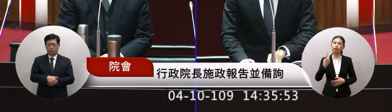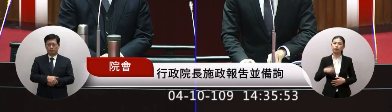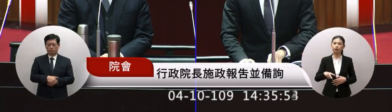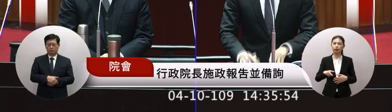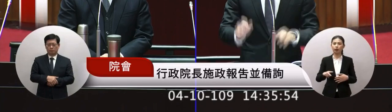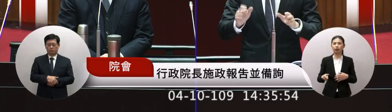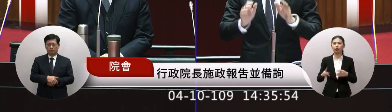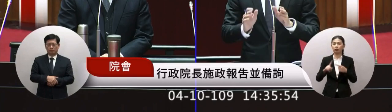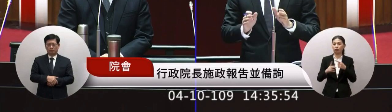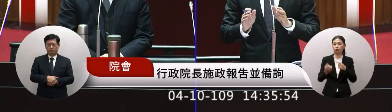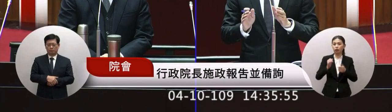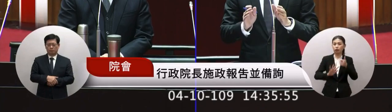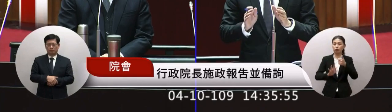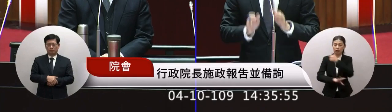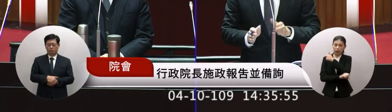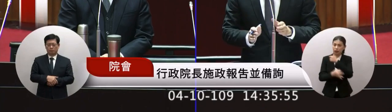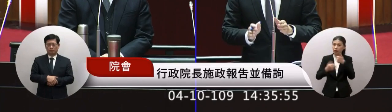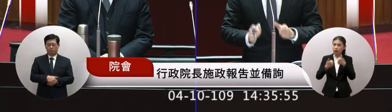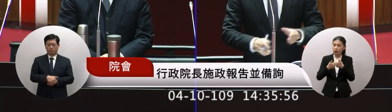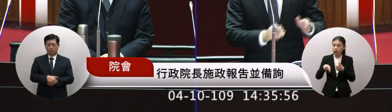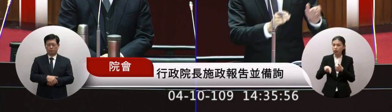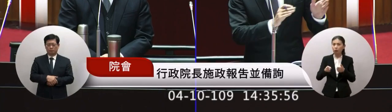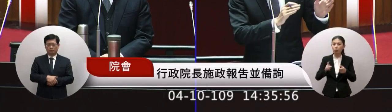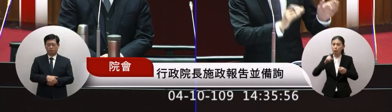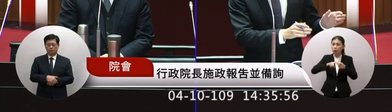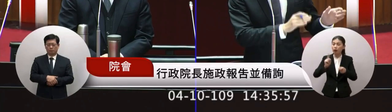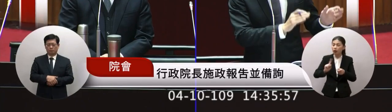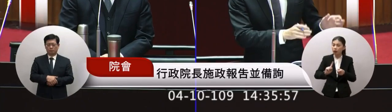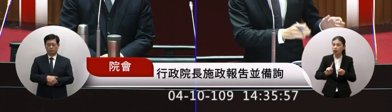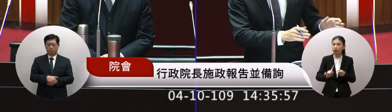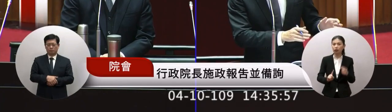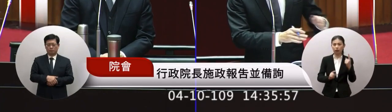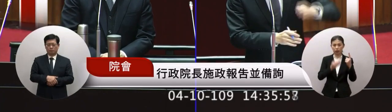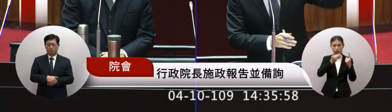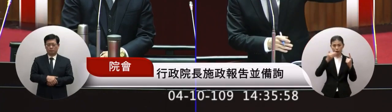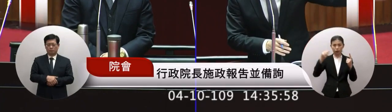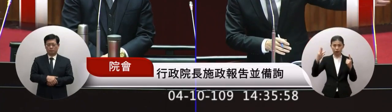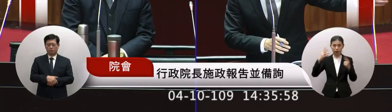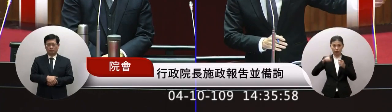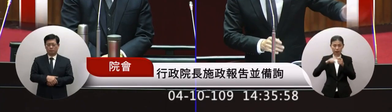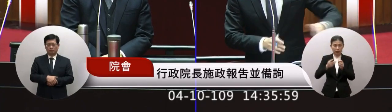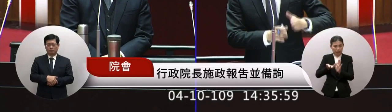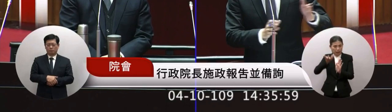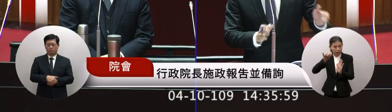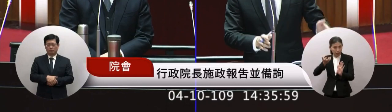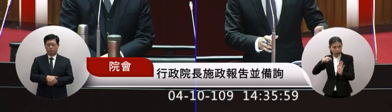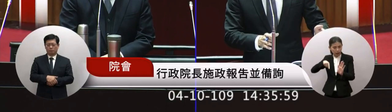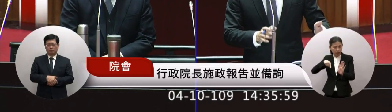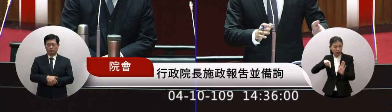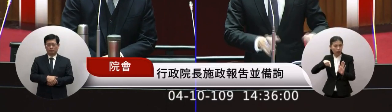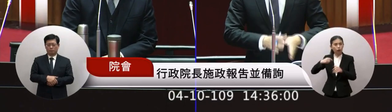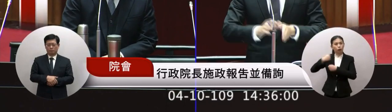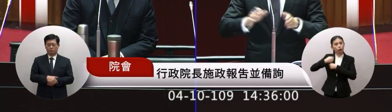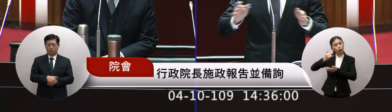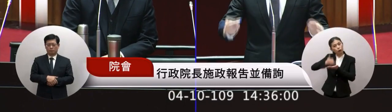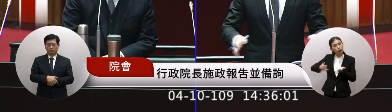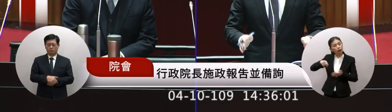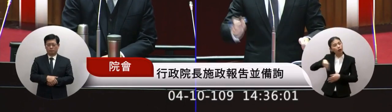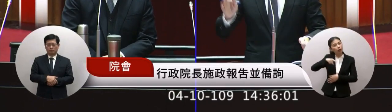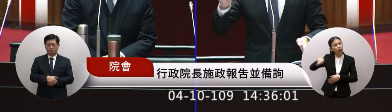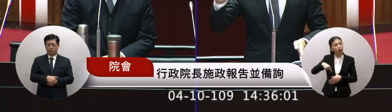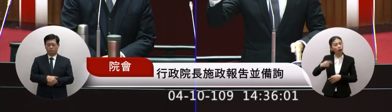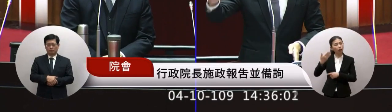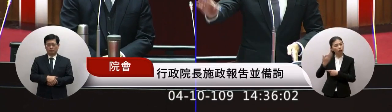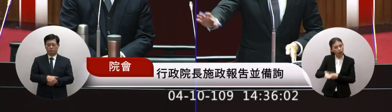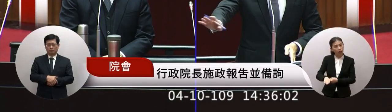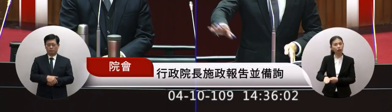基金会，伊成立诶，这个宗旨是讲要处理1993年进前遐个农民伯伯，伊吼那过身